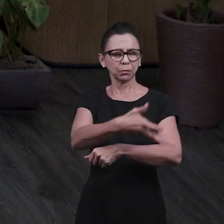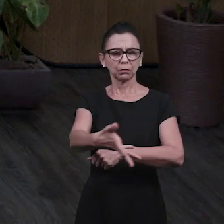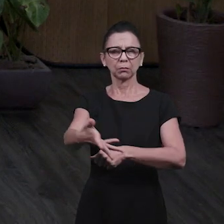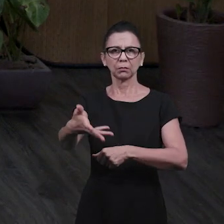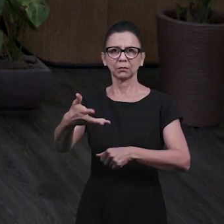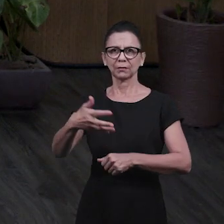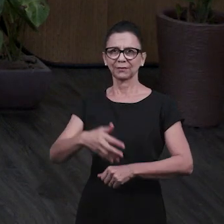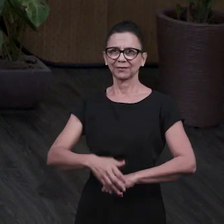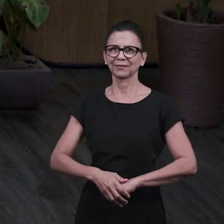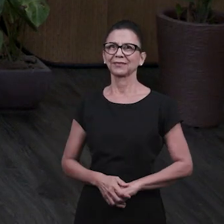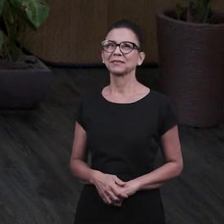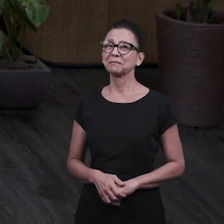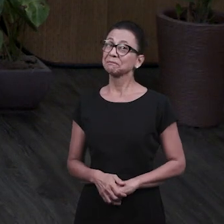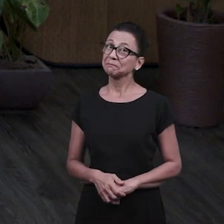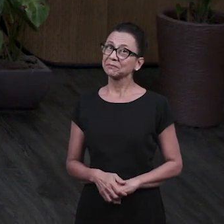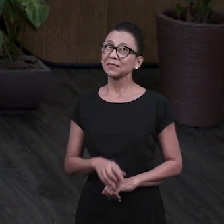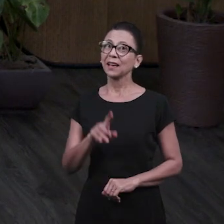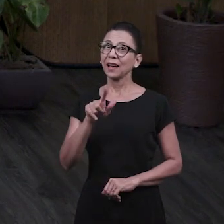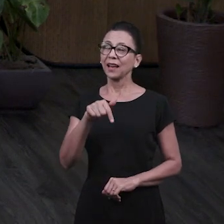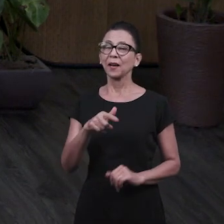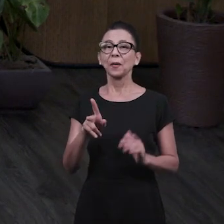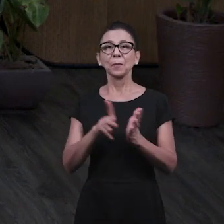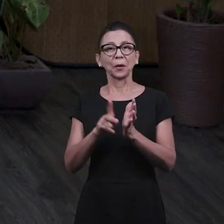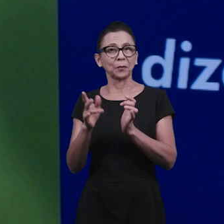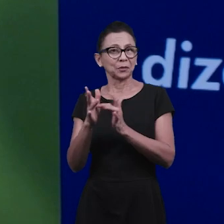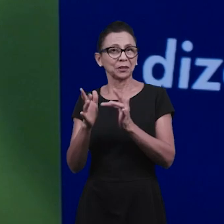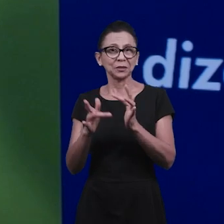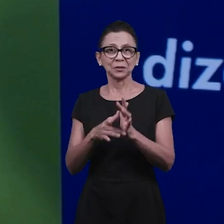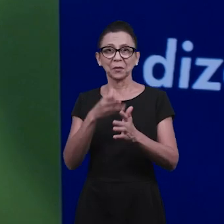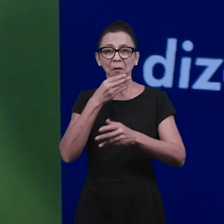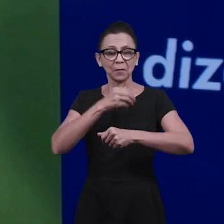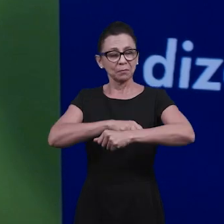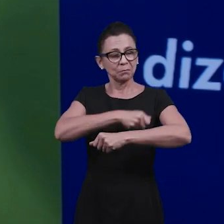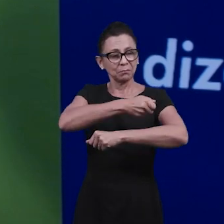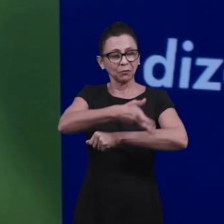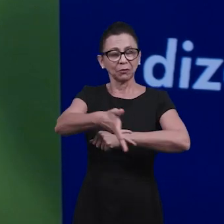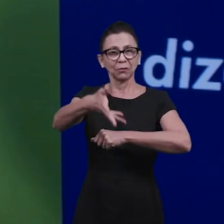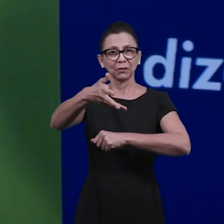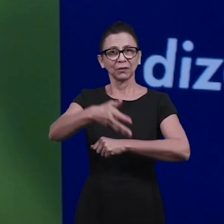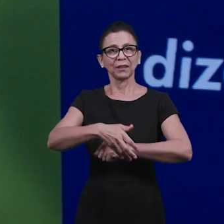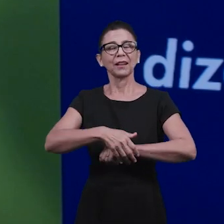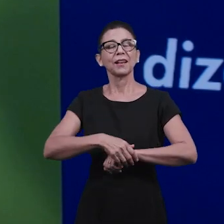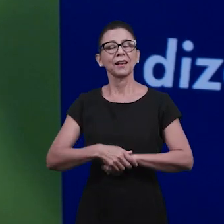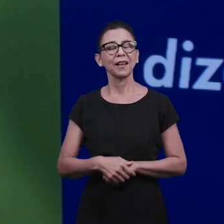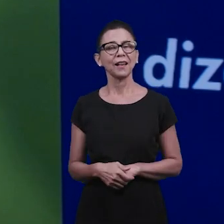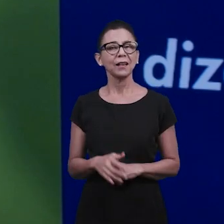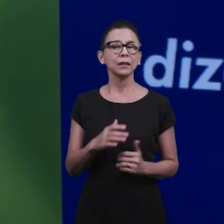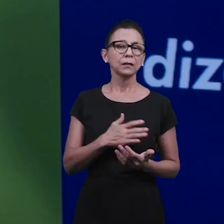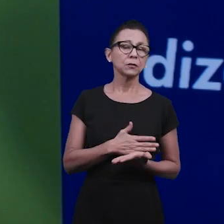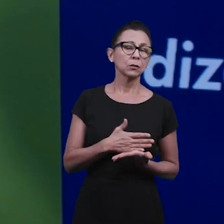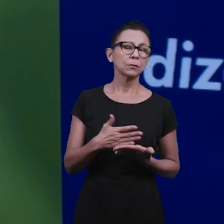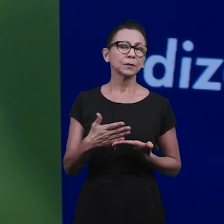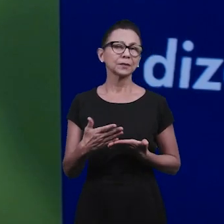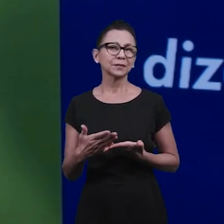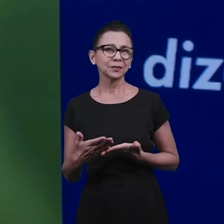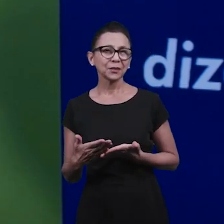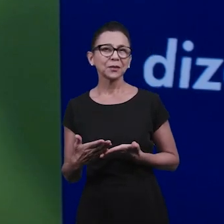Le semeur du texte biblique ici, c'est le Seigneur Jésus lui-même, qui a commencé à